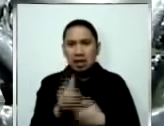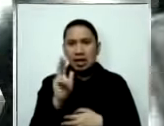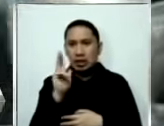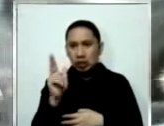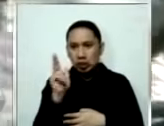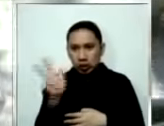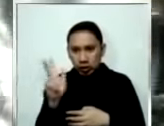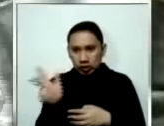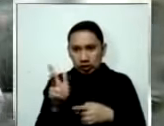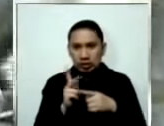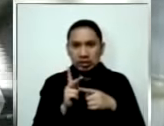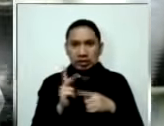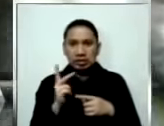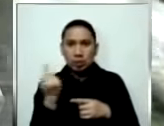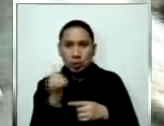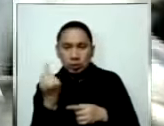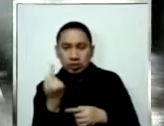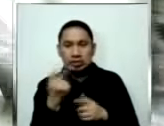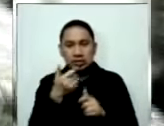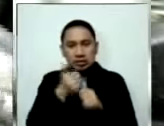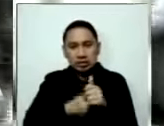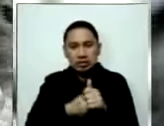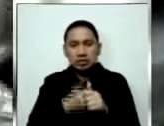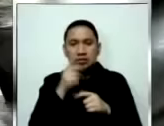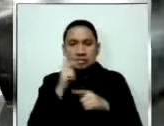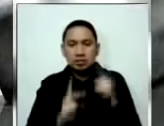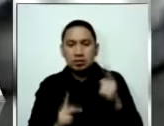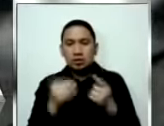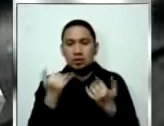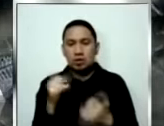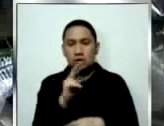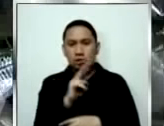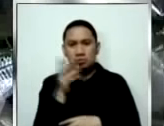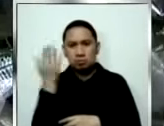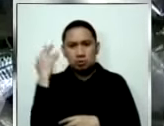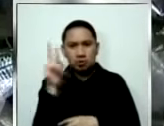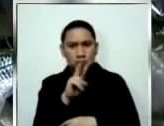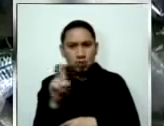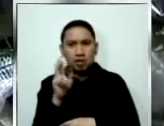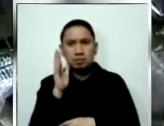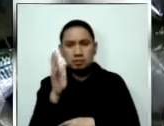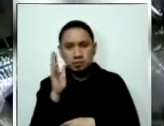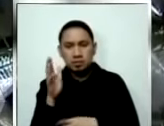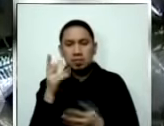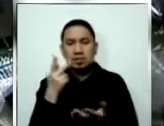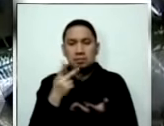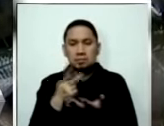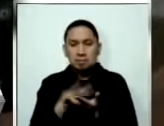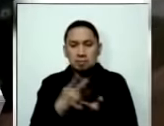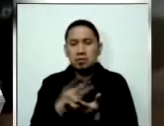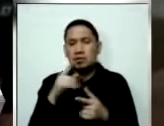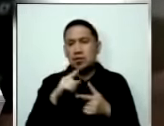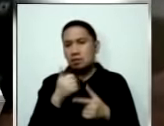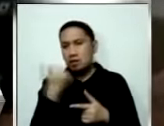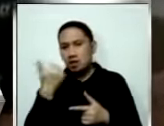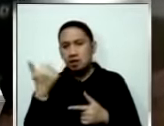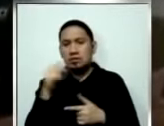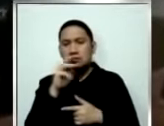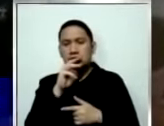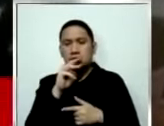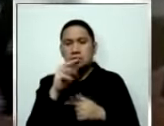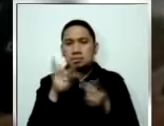kilo. Gayong naglalaro ito sa 200 hanggang 250 pesos sa Metro Manila at iba pang lugar. Yung dati po, meron